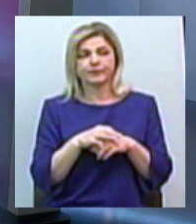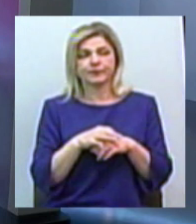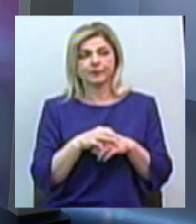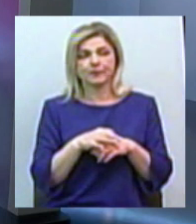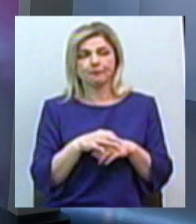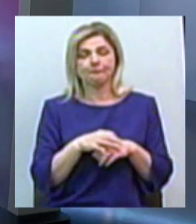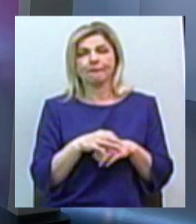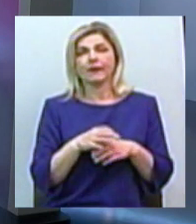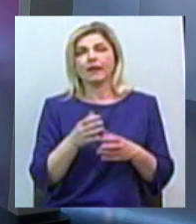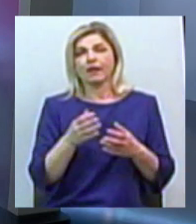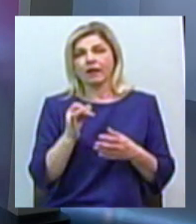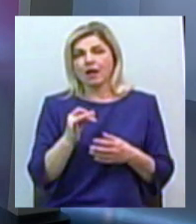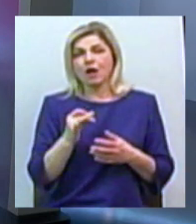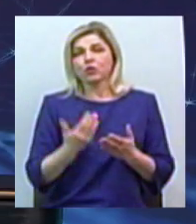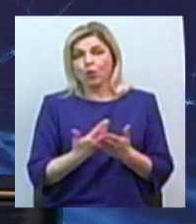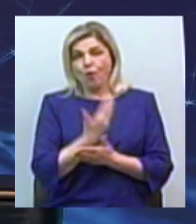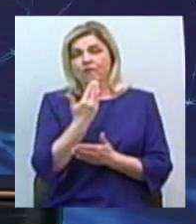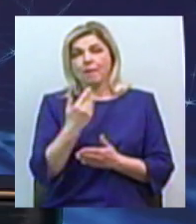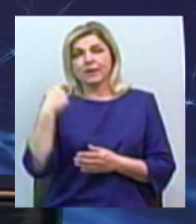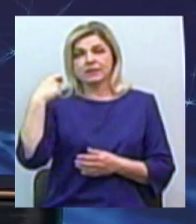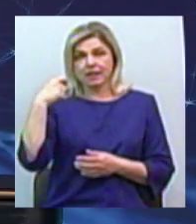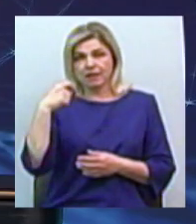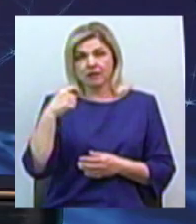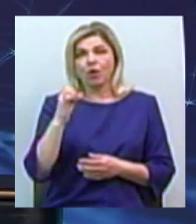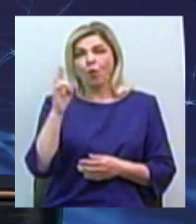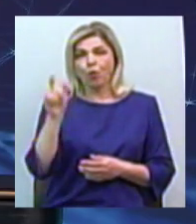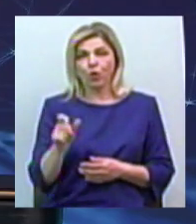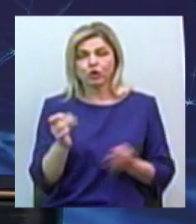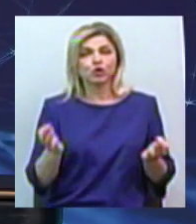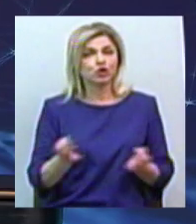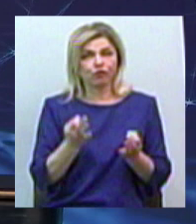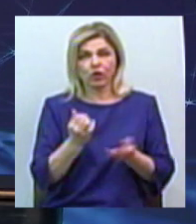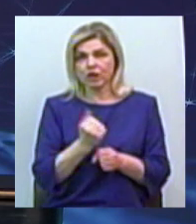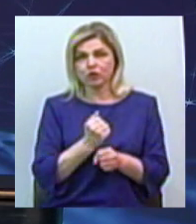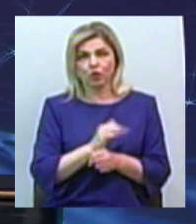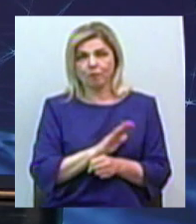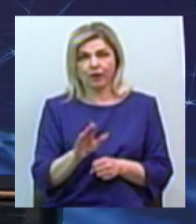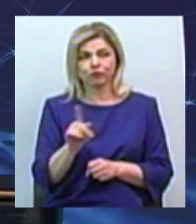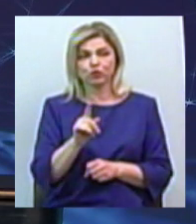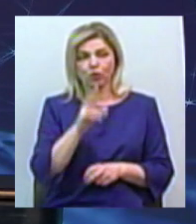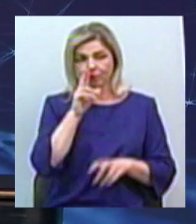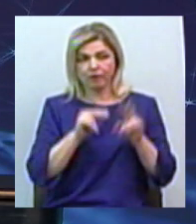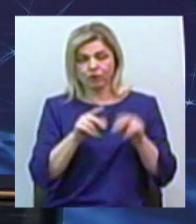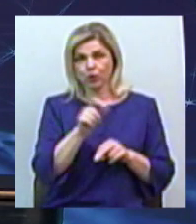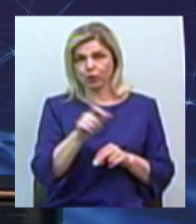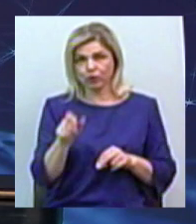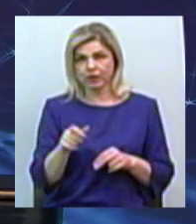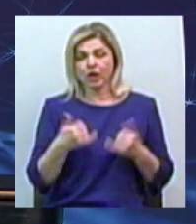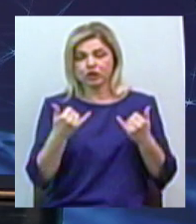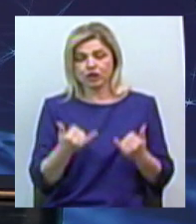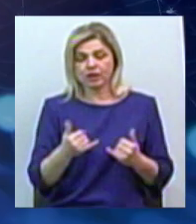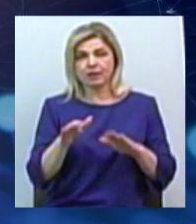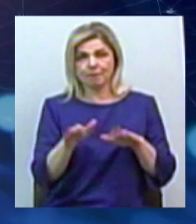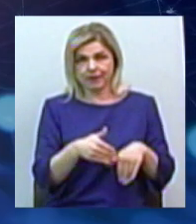розслабились, а він нічого не зробив із того, що сподівалися люди. Цього разу після